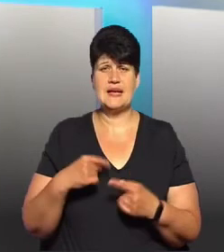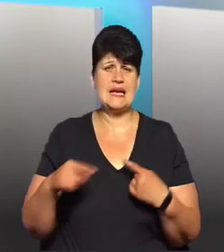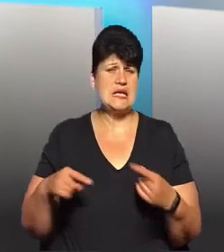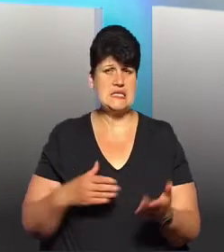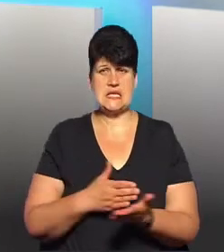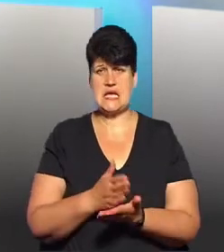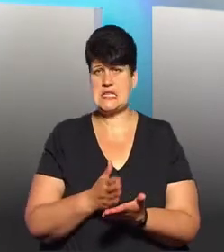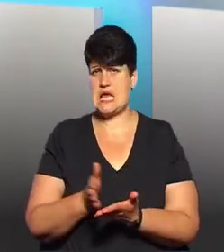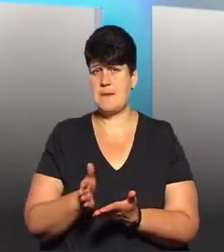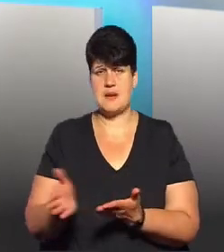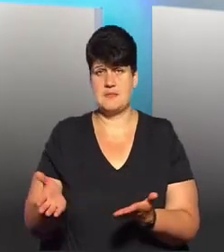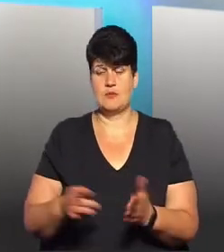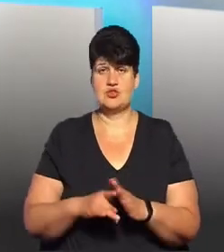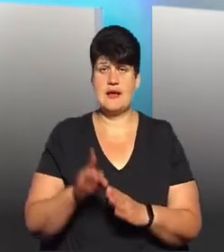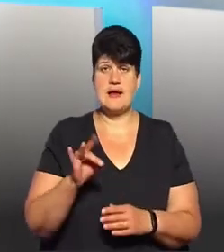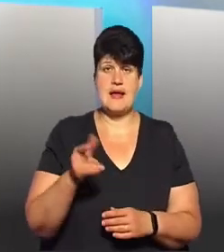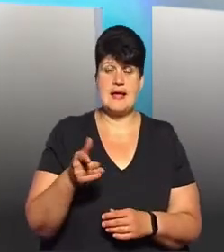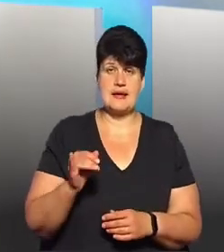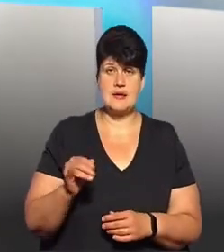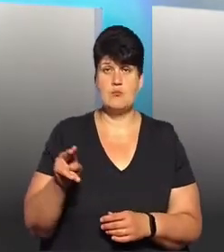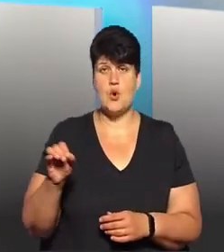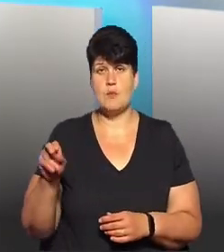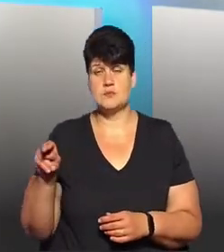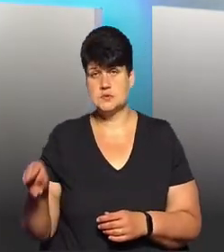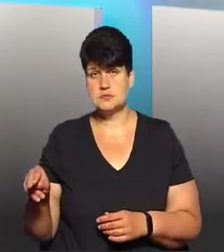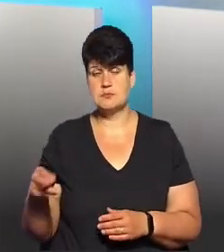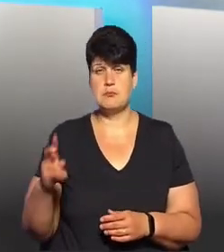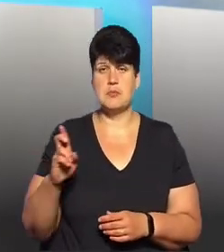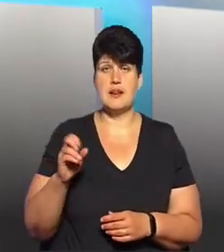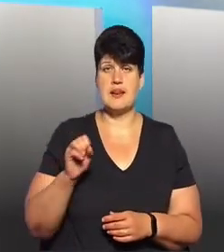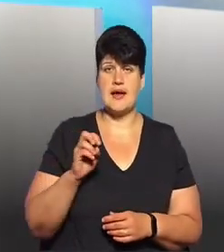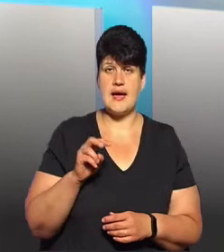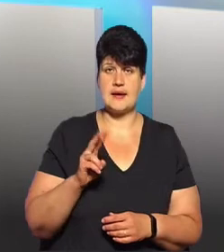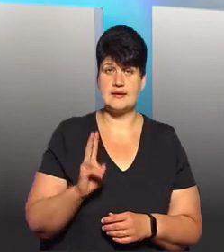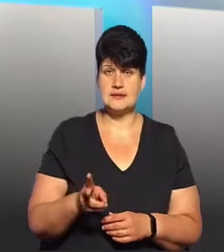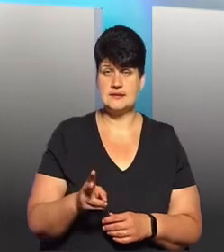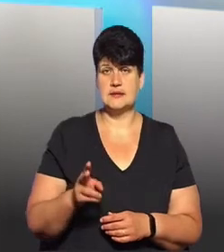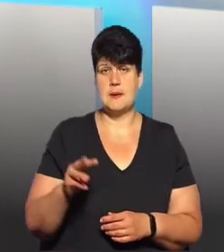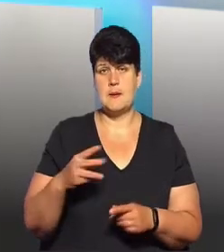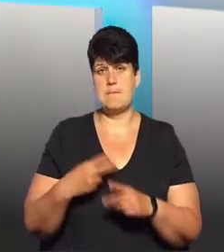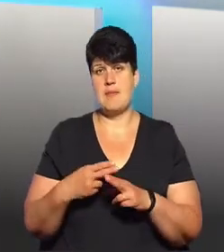починаючи там від регі до і поп, до там блек, дес металу, тобто це є нормально.